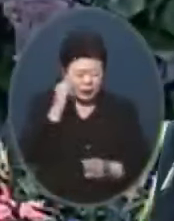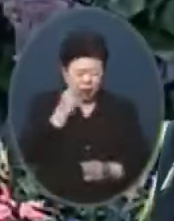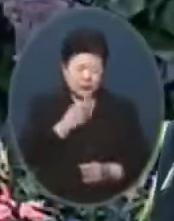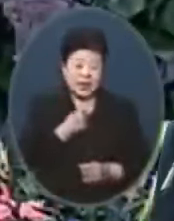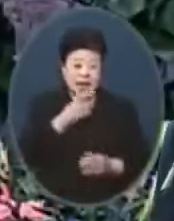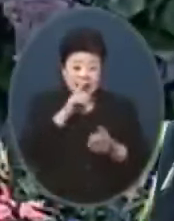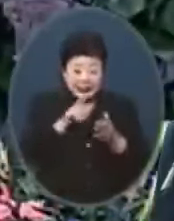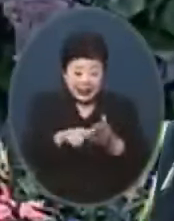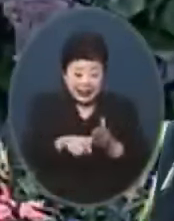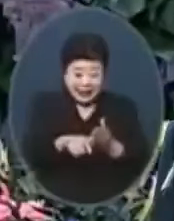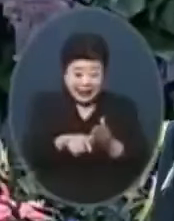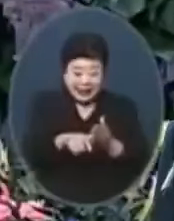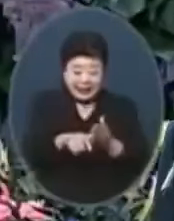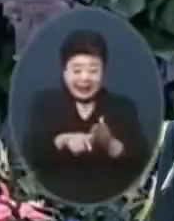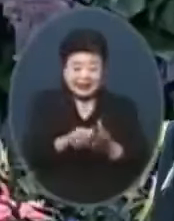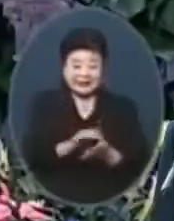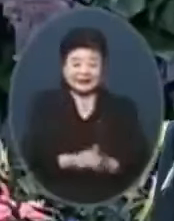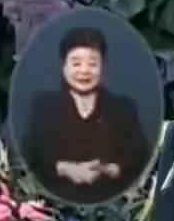때